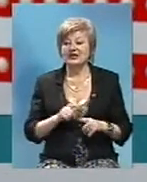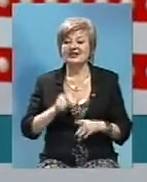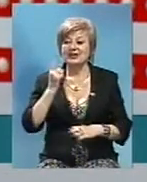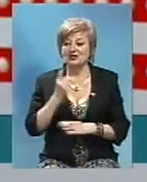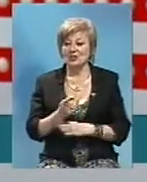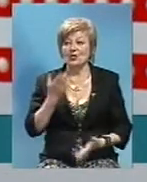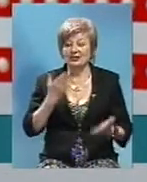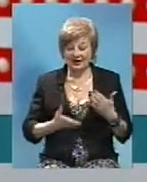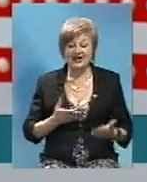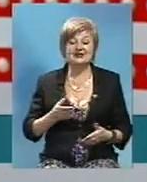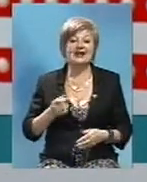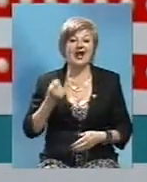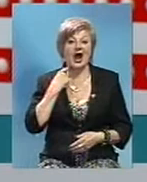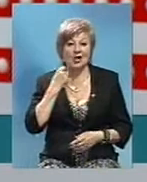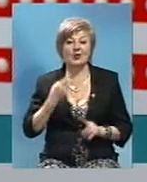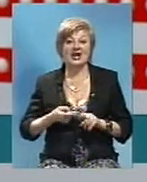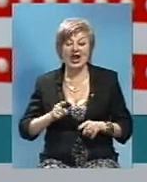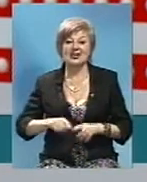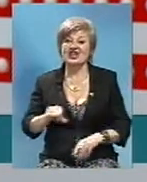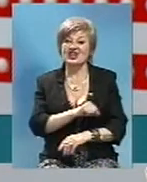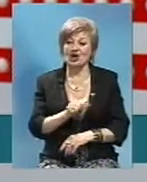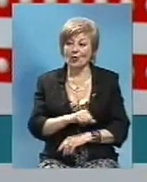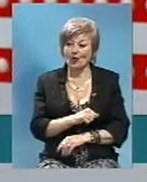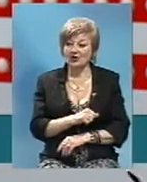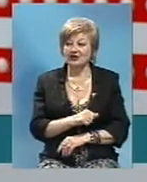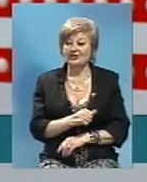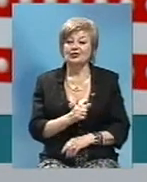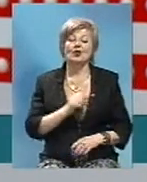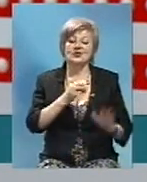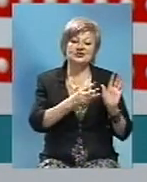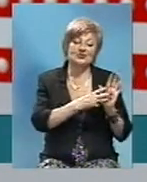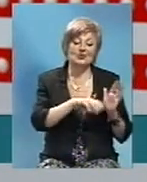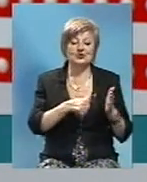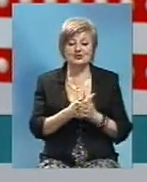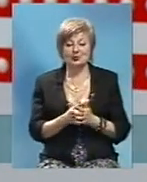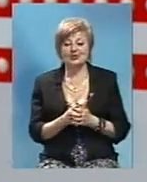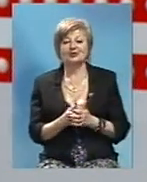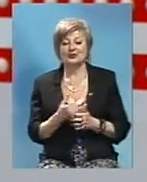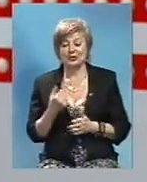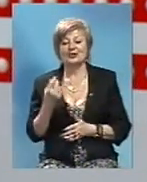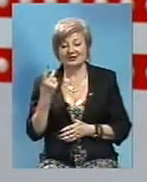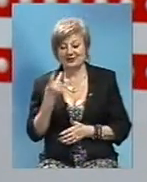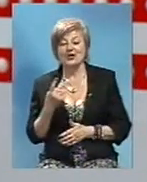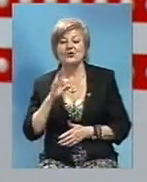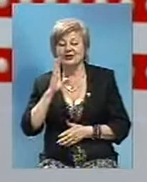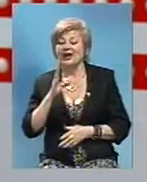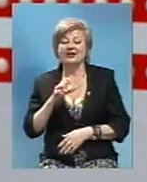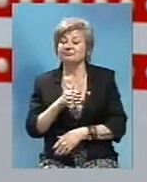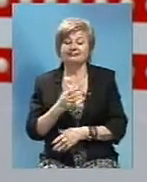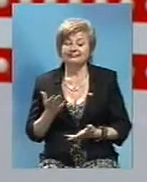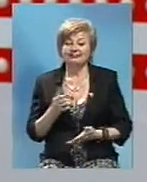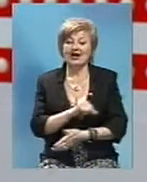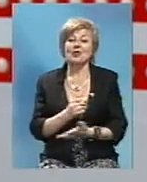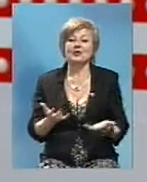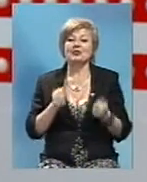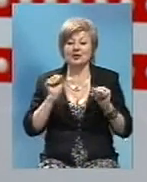вже алкоголь – наркотик, тоді з 8 до 22 нам можна приймати наркотики, з 22 до 8 не можна,